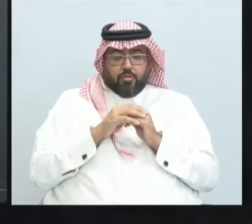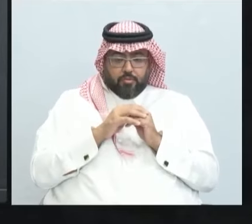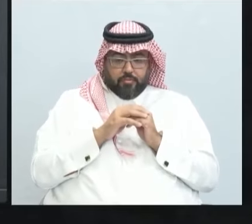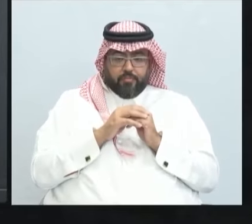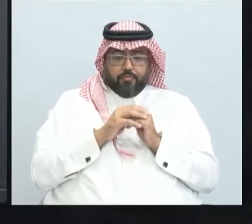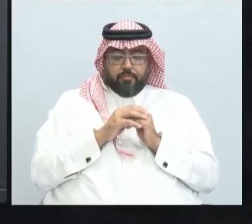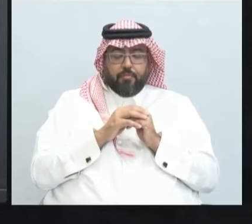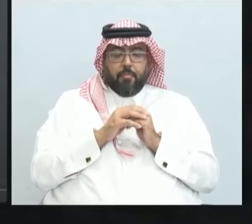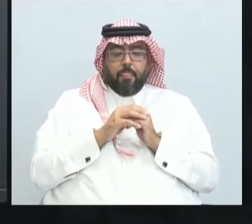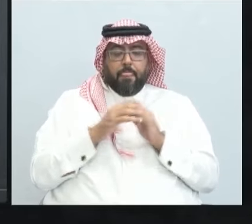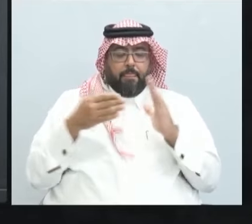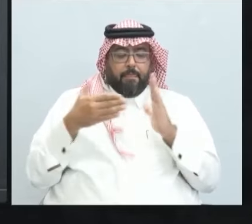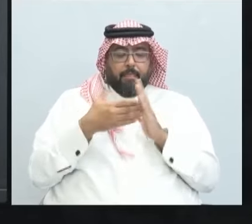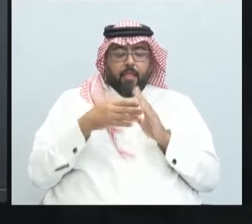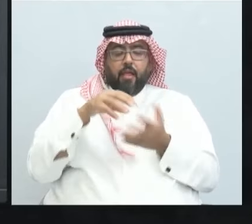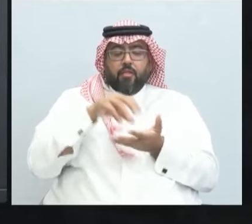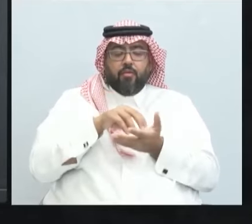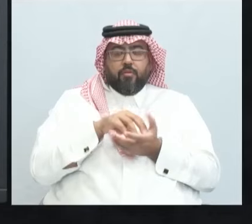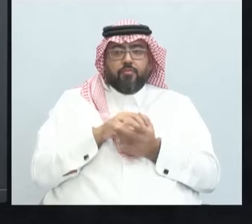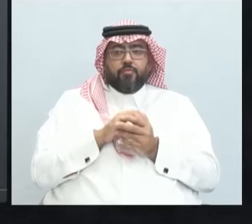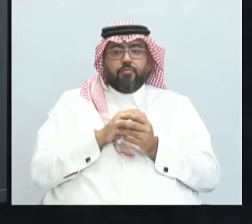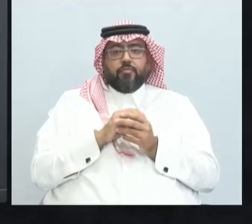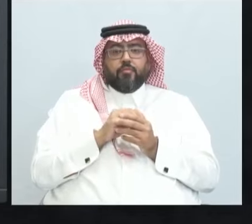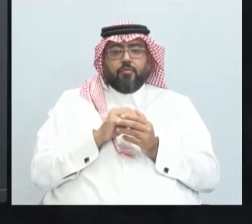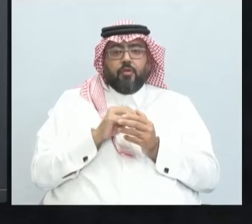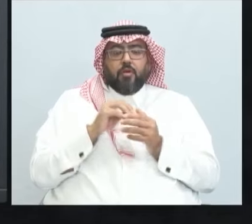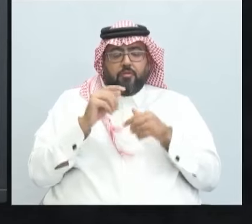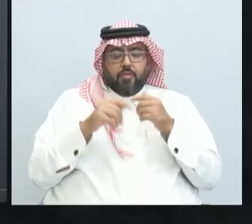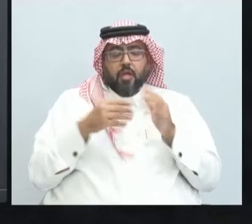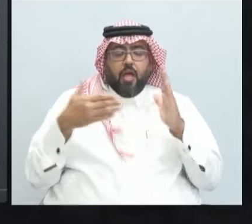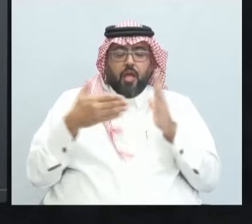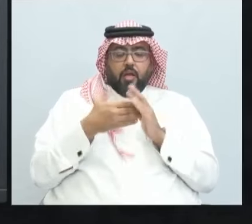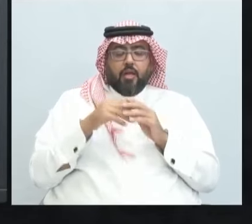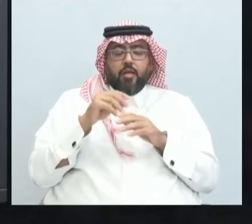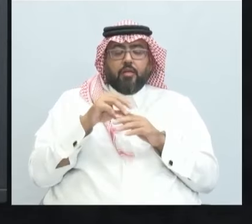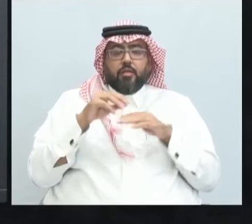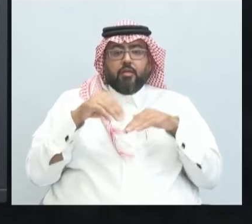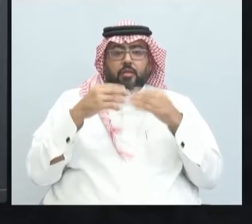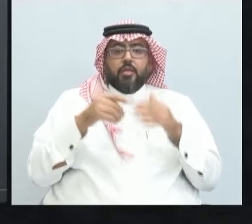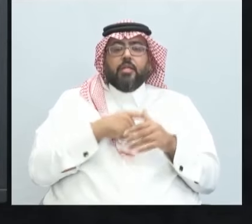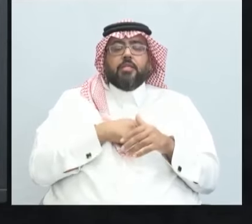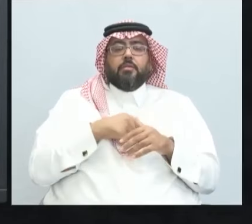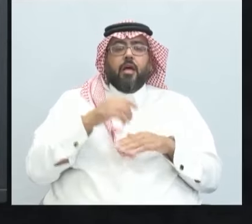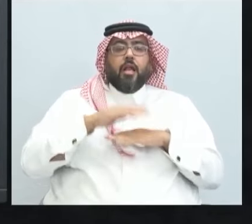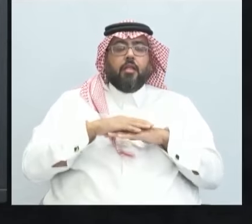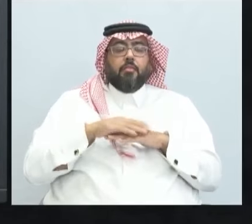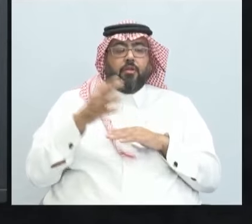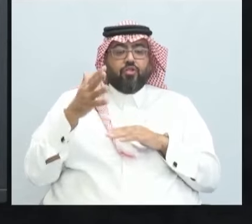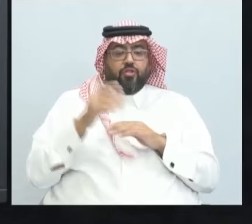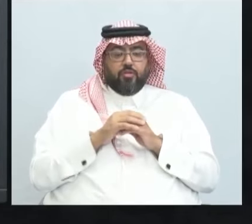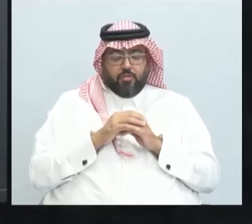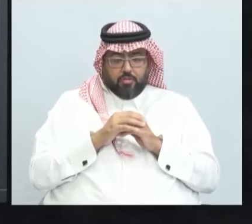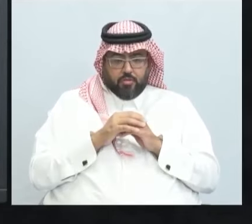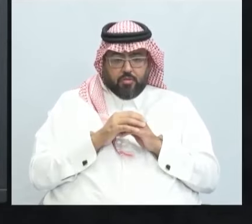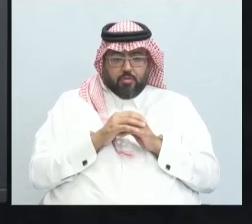حتى نهايه عصر الدول تقريبا المتتابعه ونهايه العصر العباسي ثم مع ذلك الادب ما يسمى بالادب الحديث وسنعرف ايضا كذلك